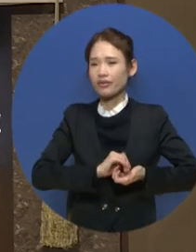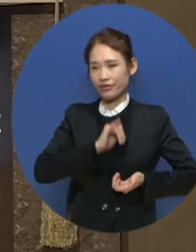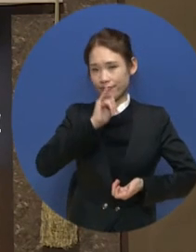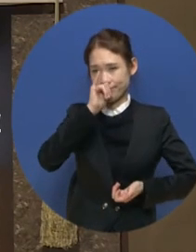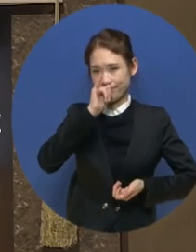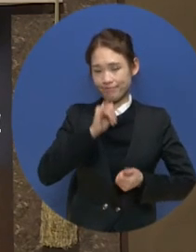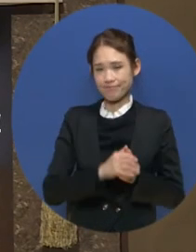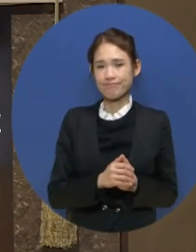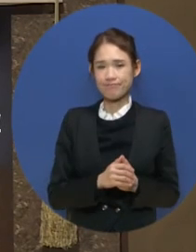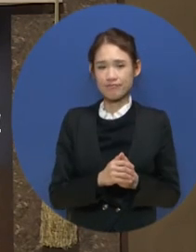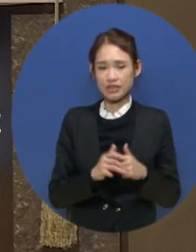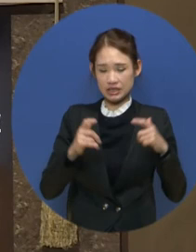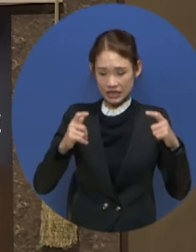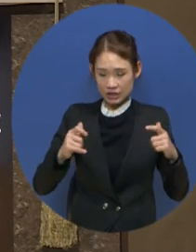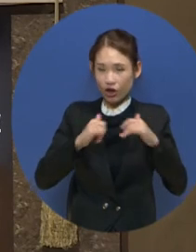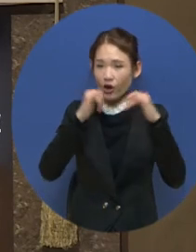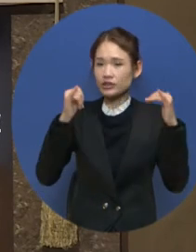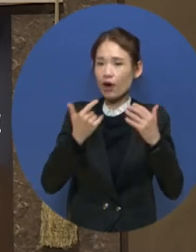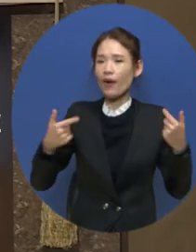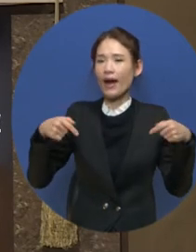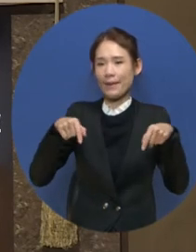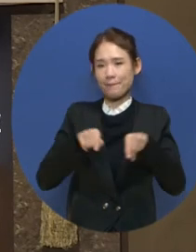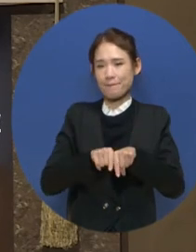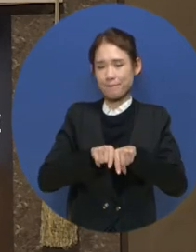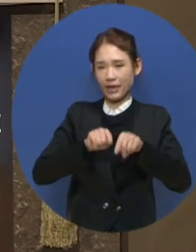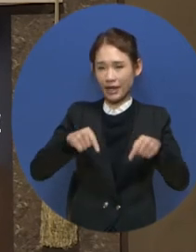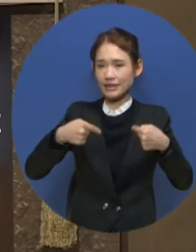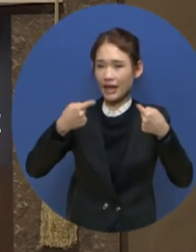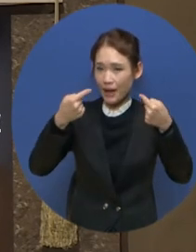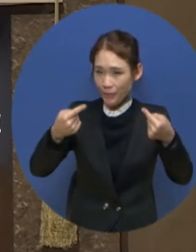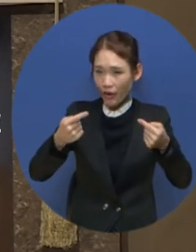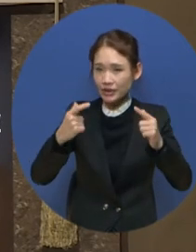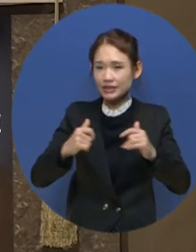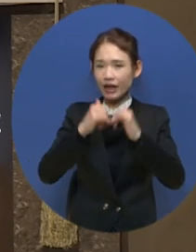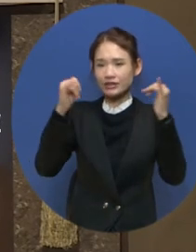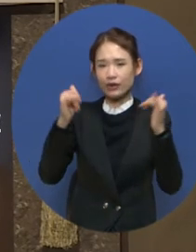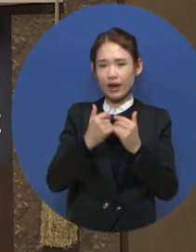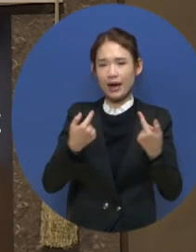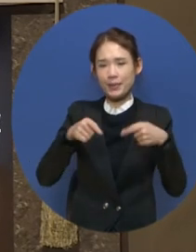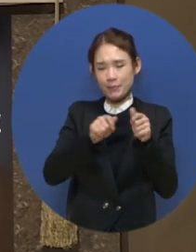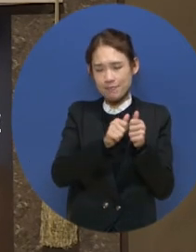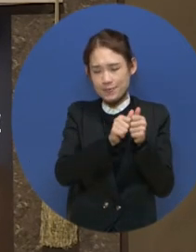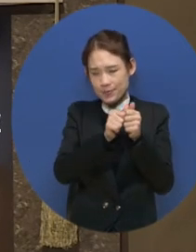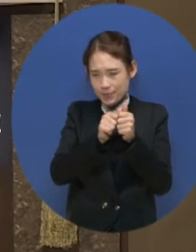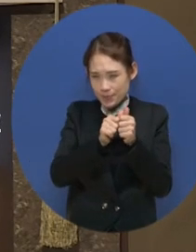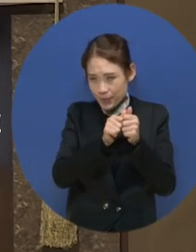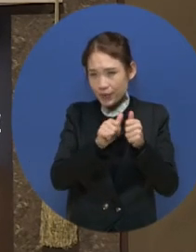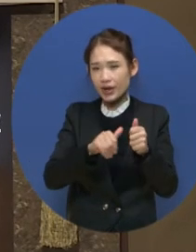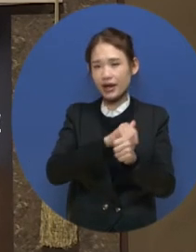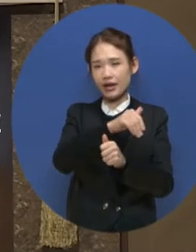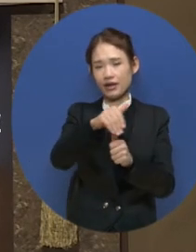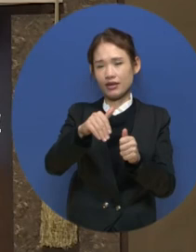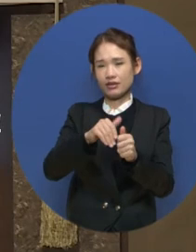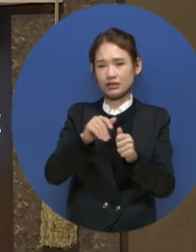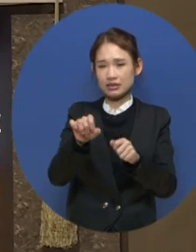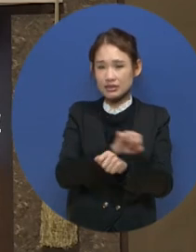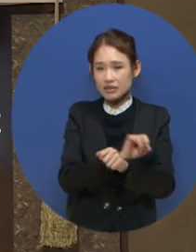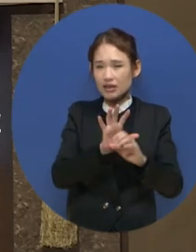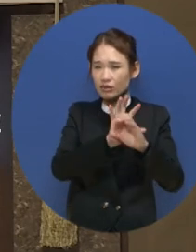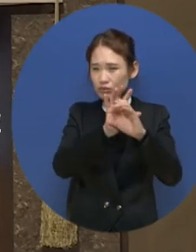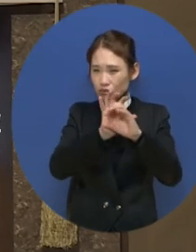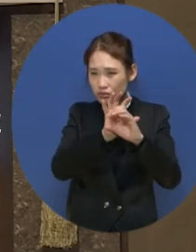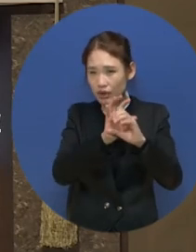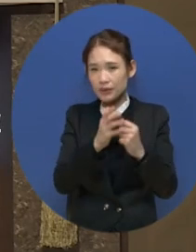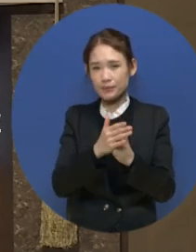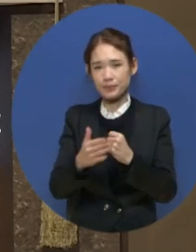그래서 지역사회가 함께 참여하고 또 지역사회가 함께 동행하는 분위기 특히 코로나 일부를 통해서